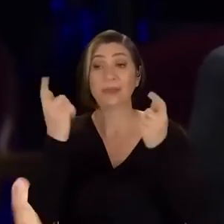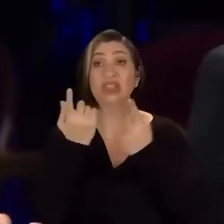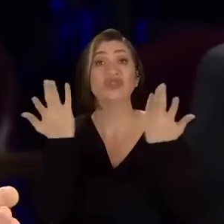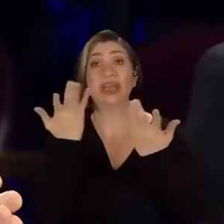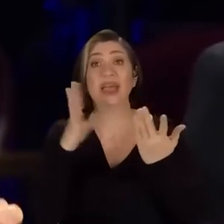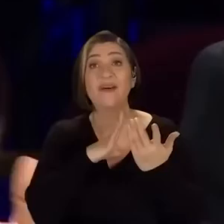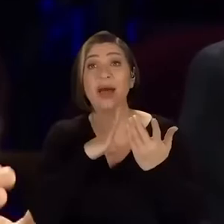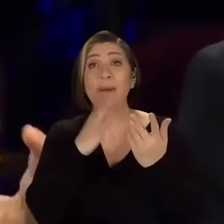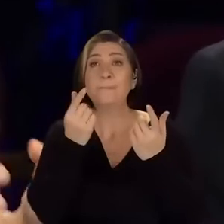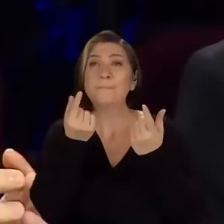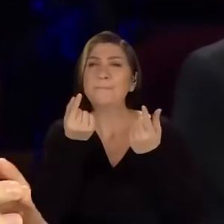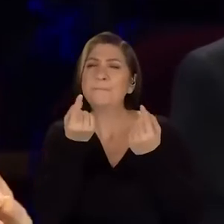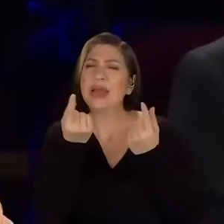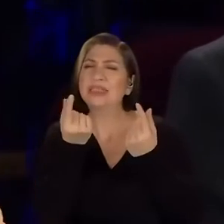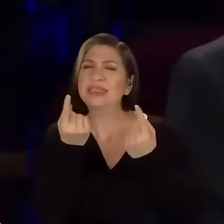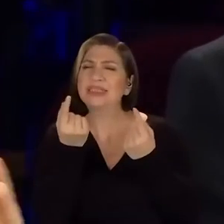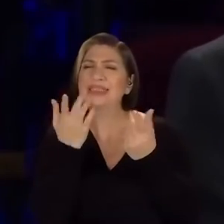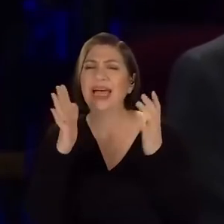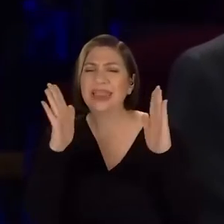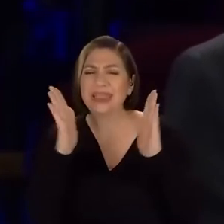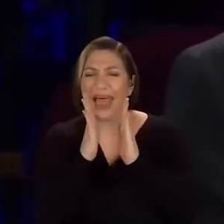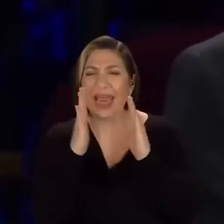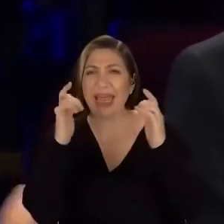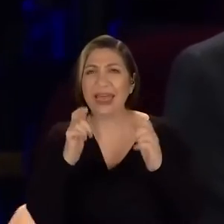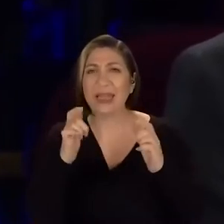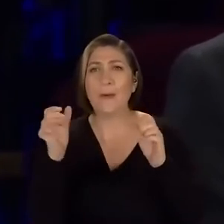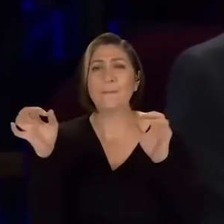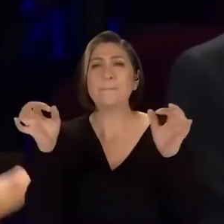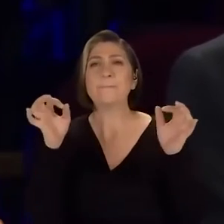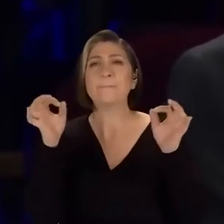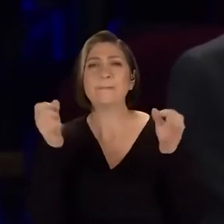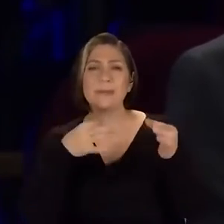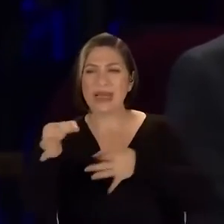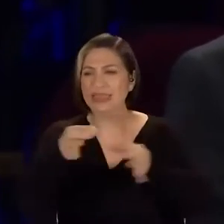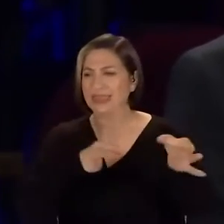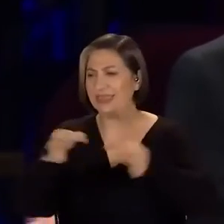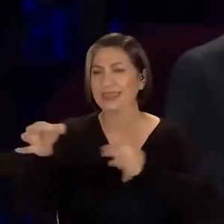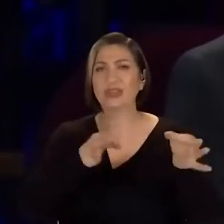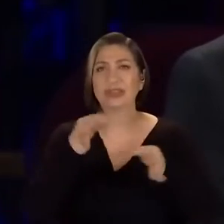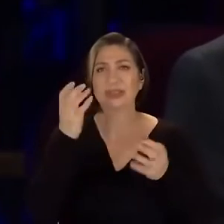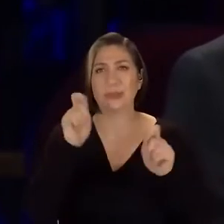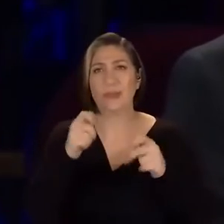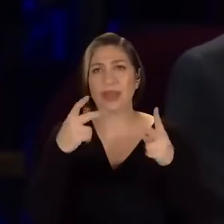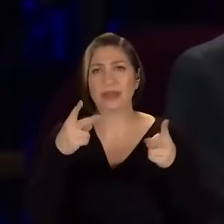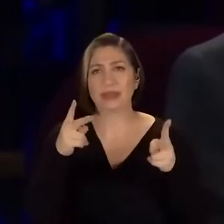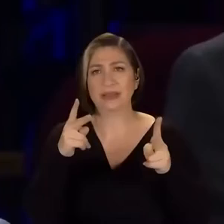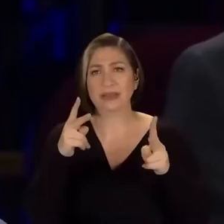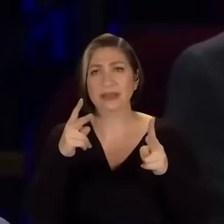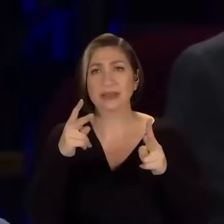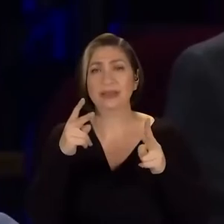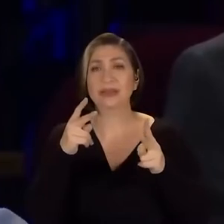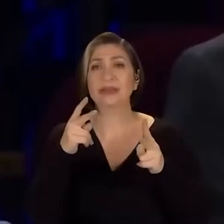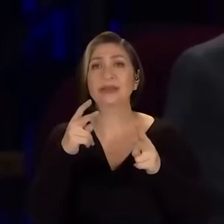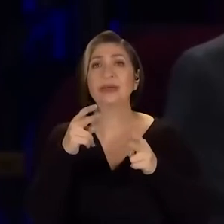mi? Ettiremezsek daha dar bir alanda paslaşırız. Yani süper bir şey Bitcoin ile ödeme yapmak. Güzel işte Visa ile